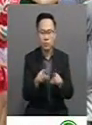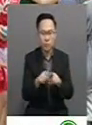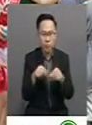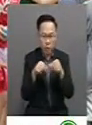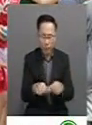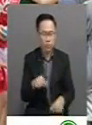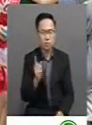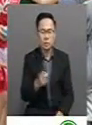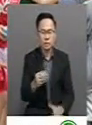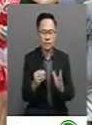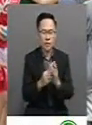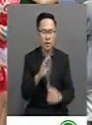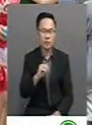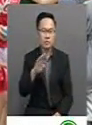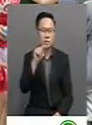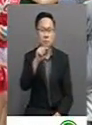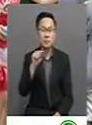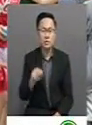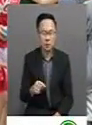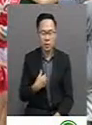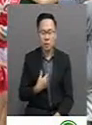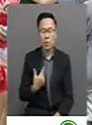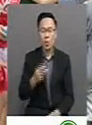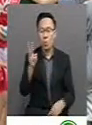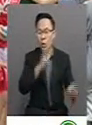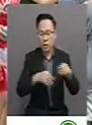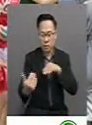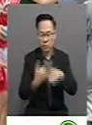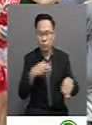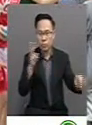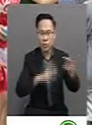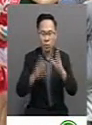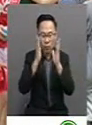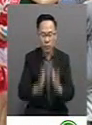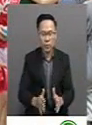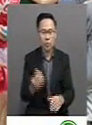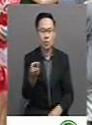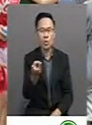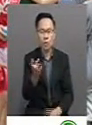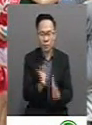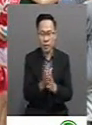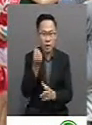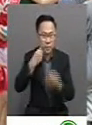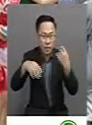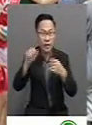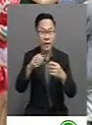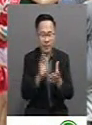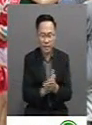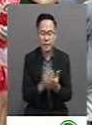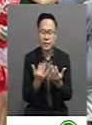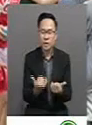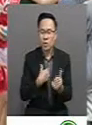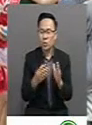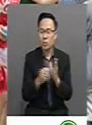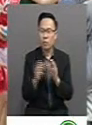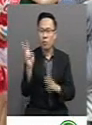ะคะบอกว่าอยู่กรุงเทพนี่แหละค่ะนี่คือสวรรค์ของคนกรุงเทพเลยเนื่องจากว่ารถไม่ติดคนไม่เยอะเพราะว่าส่วนใหญ่คนออกต่างจังหวัดหรือว่าไปเที่ยวต่างประเทศแล้ว